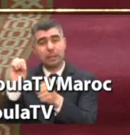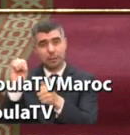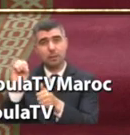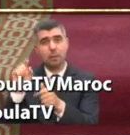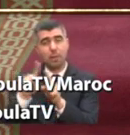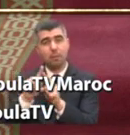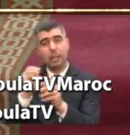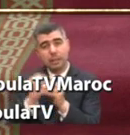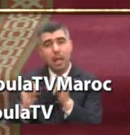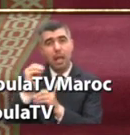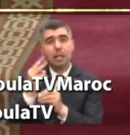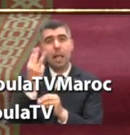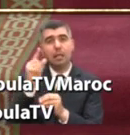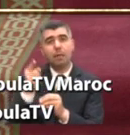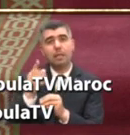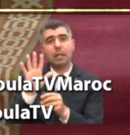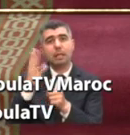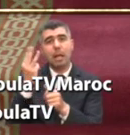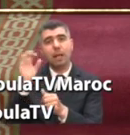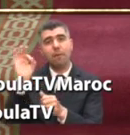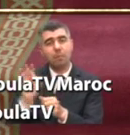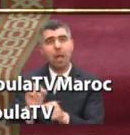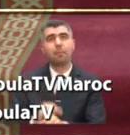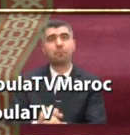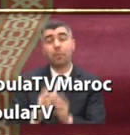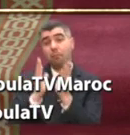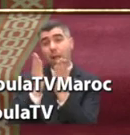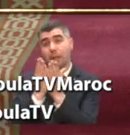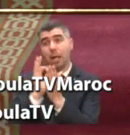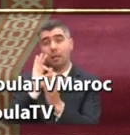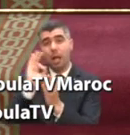ديال 0.3%. عدد المندرجين منهم